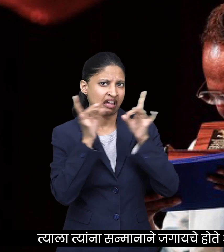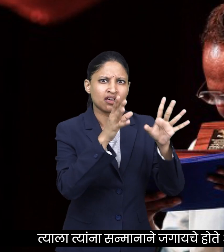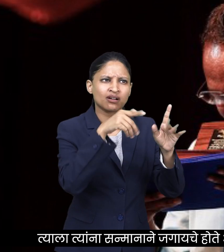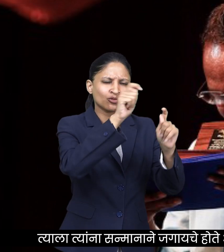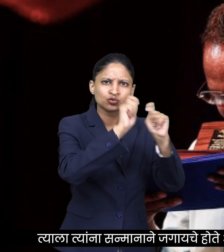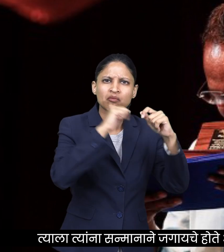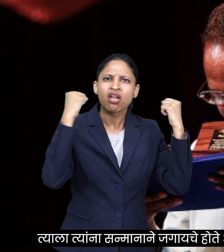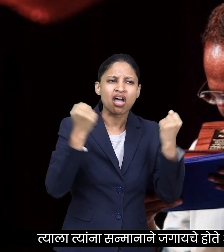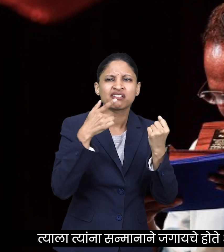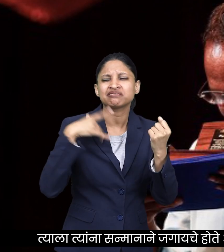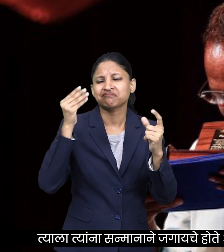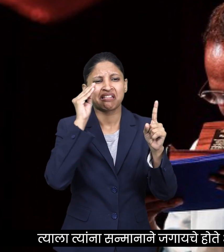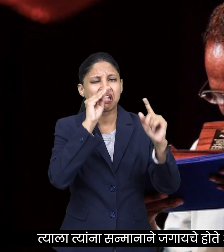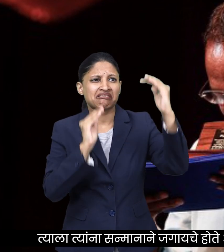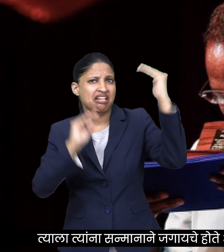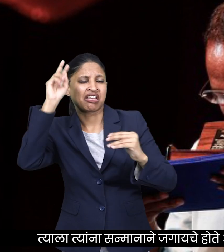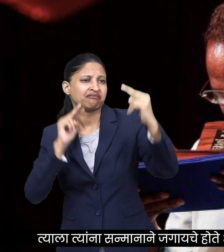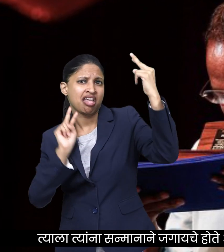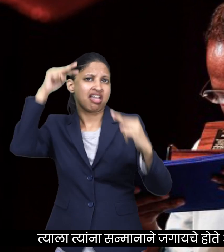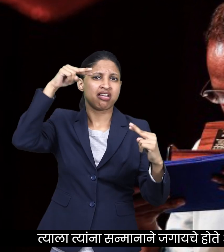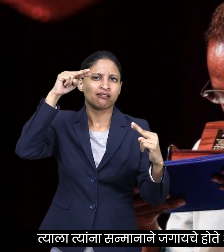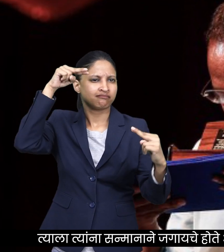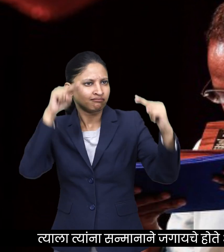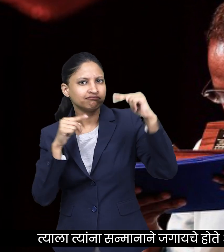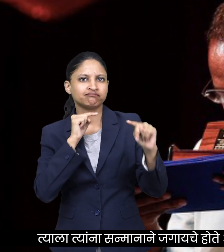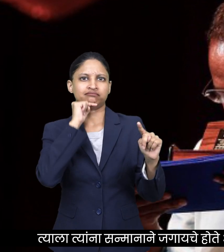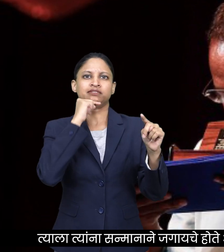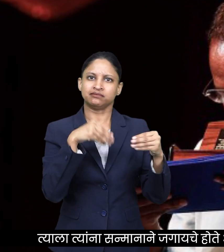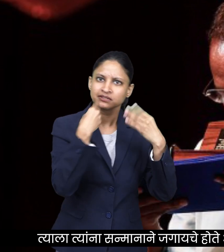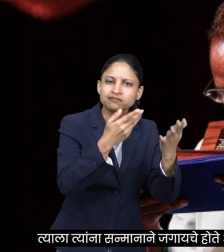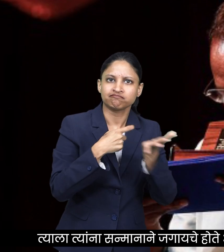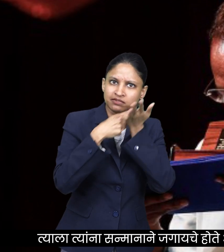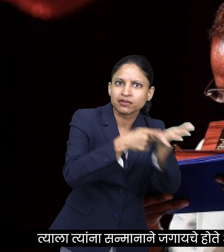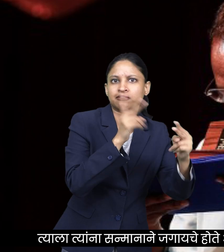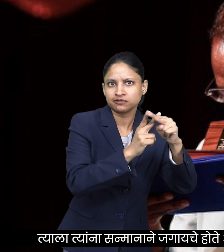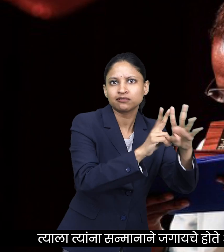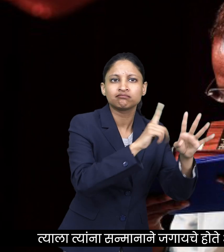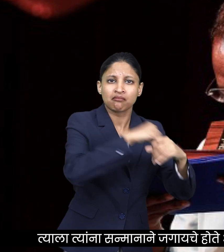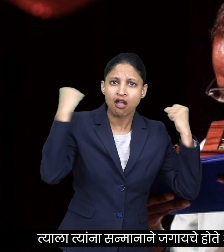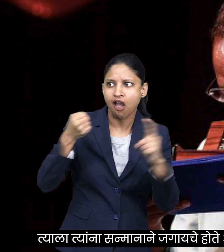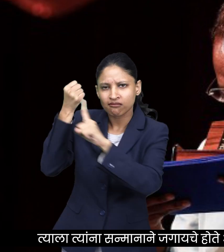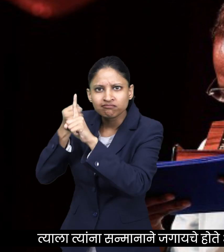त्यांना सन्मानाने जगायचे होते आणि त्यांना चांगल्या नोकऱ्या मिळायच्या होत्या.